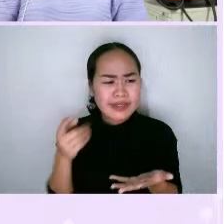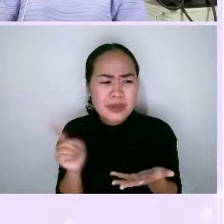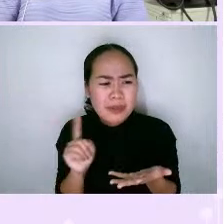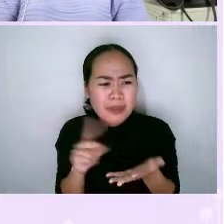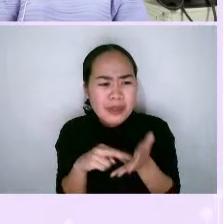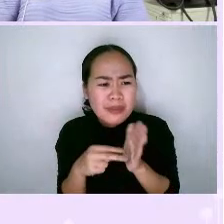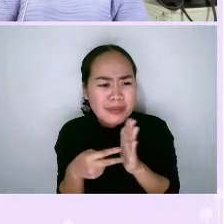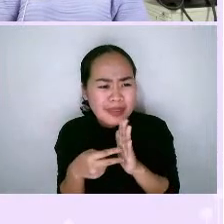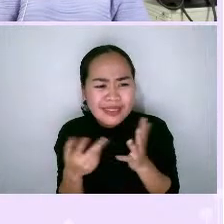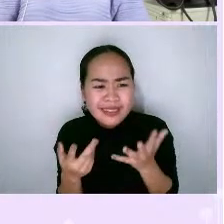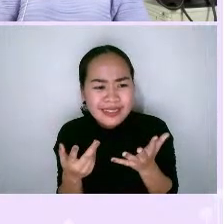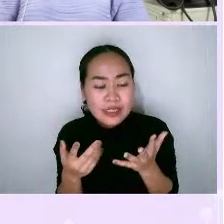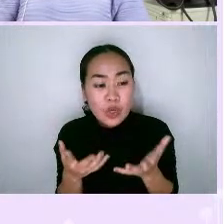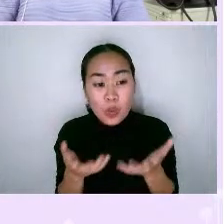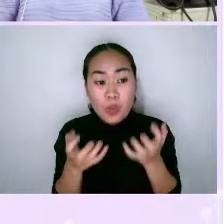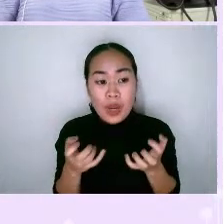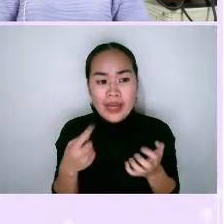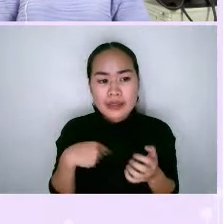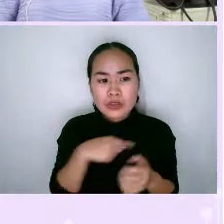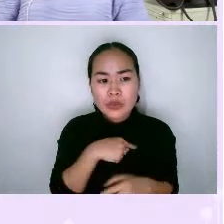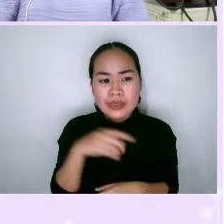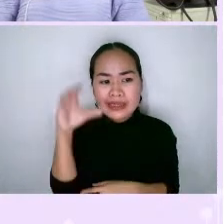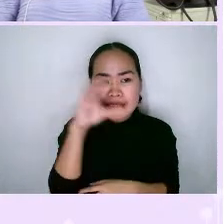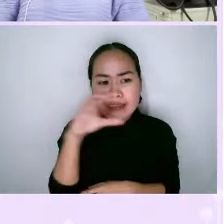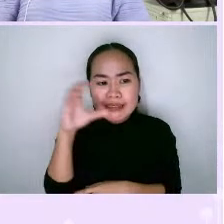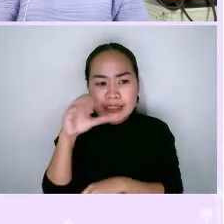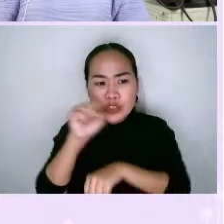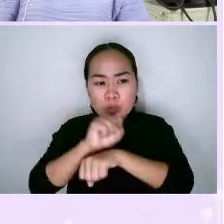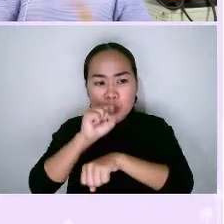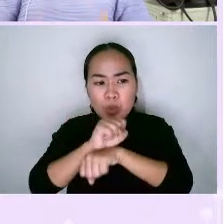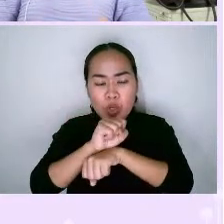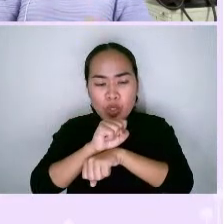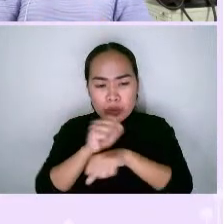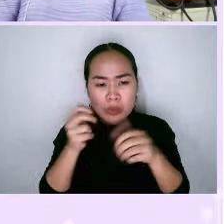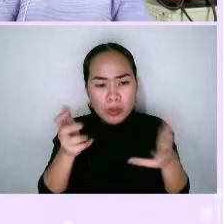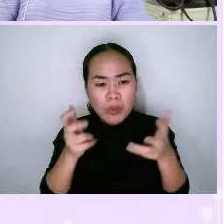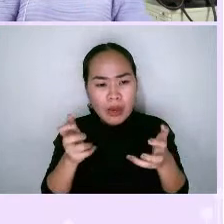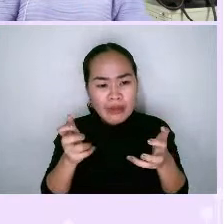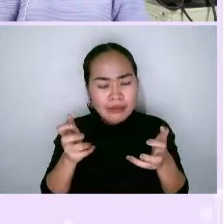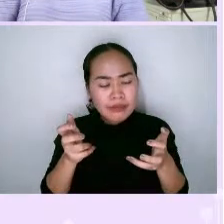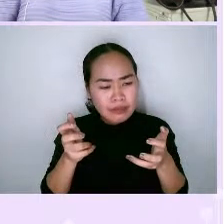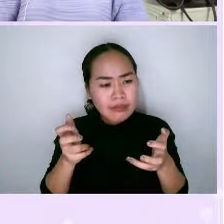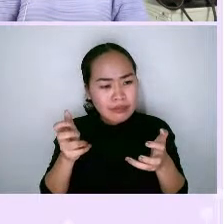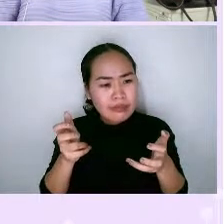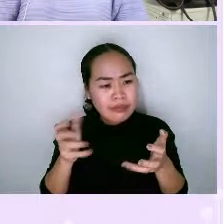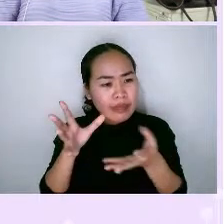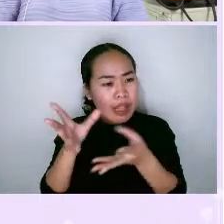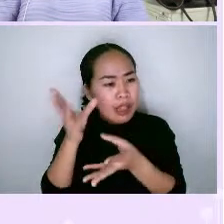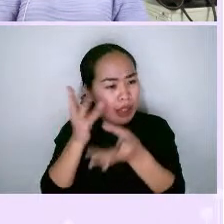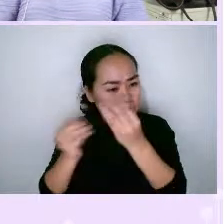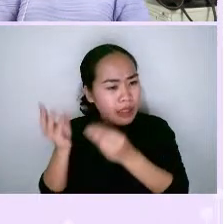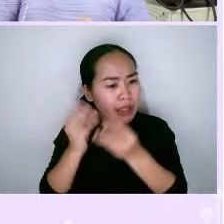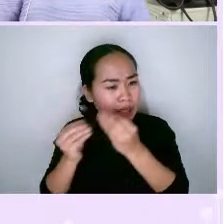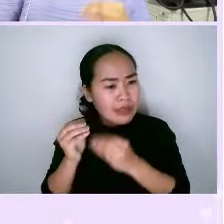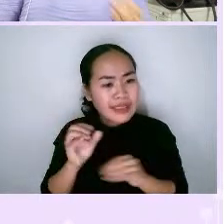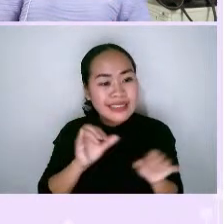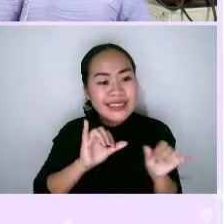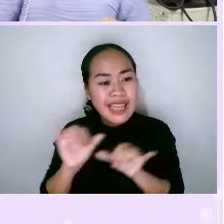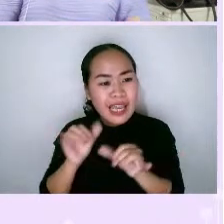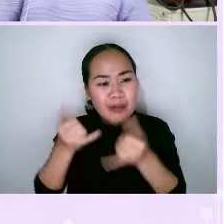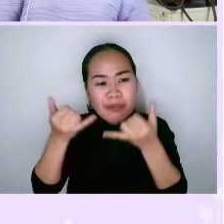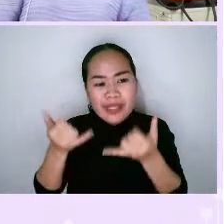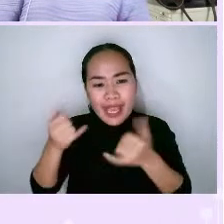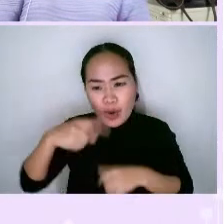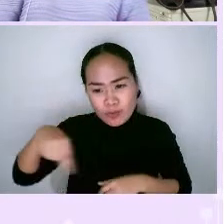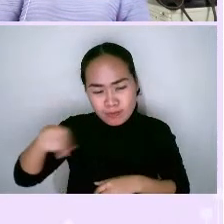kabataan, ang ating mga job seekers na magkaroon ng kaalaman. Katulad nga din po ng mga ganitong klase ng event, nagiging